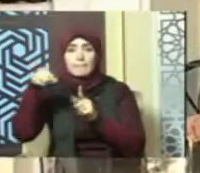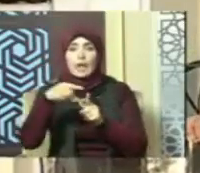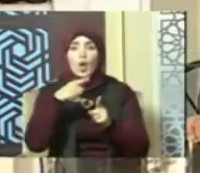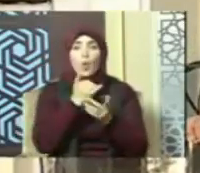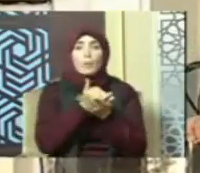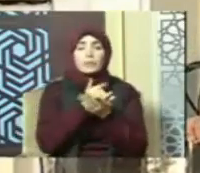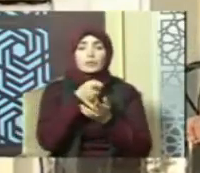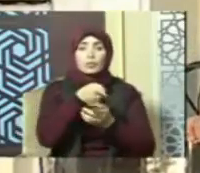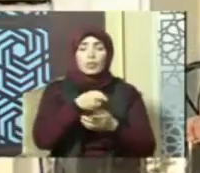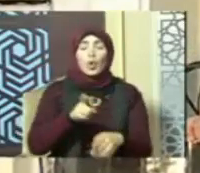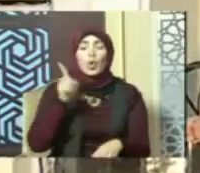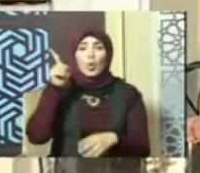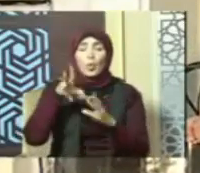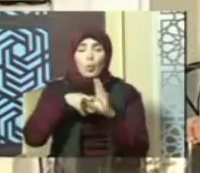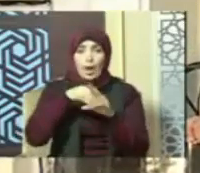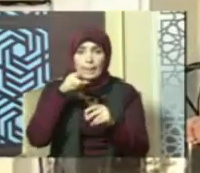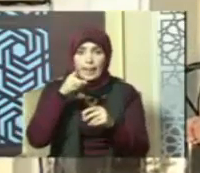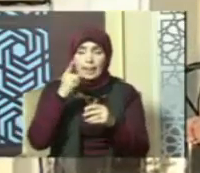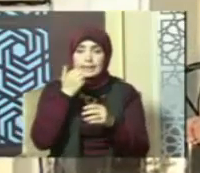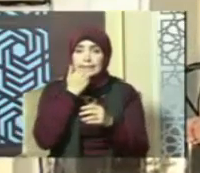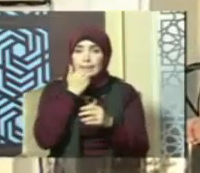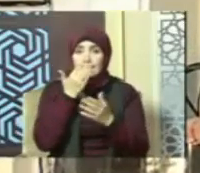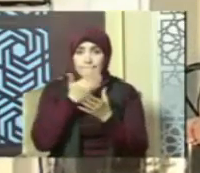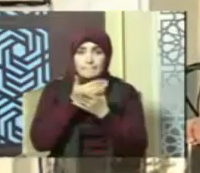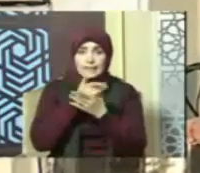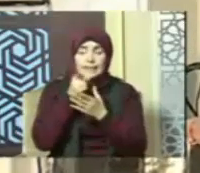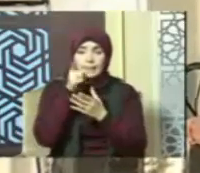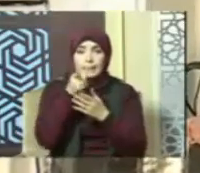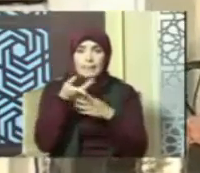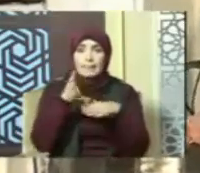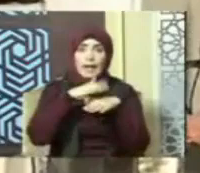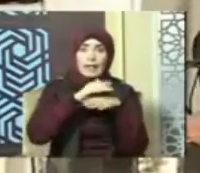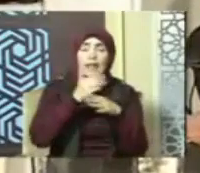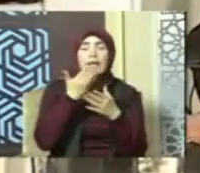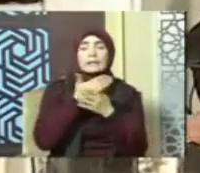وأجرى المسببات على أسبابها،